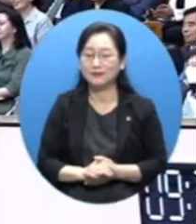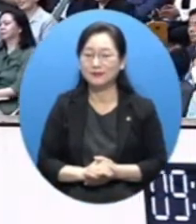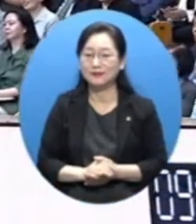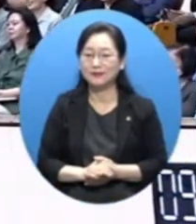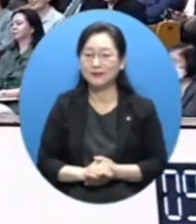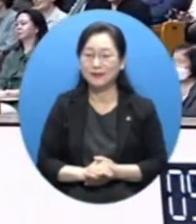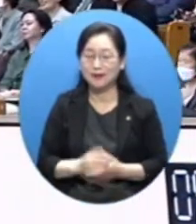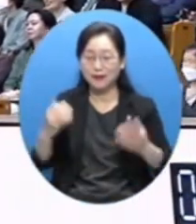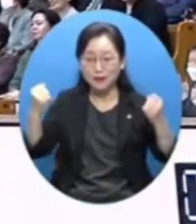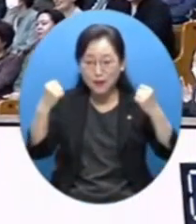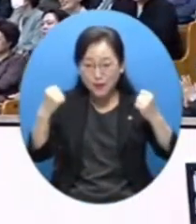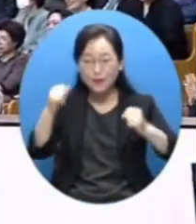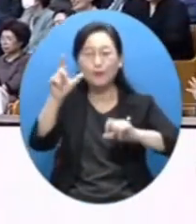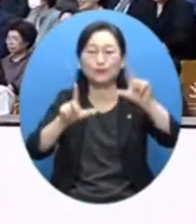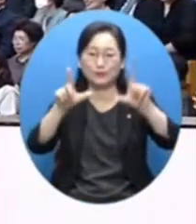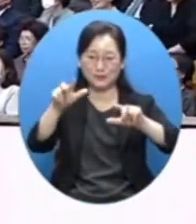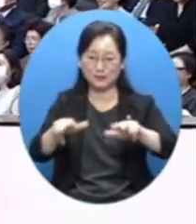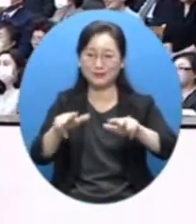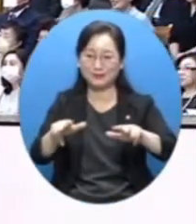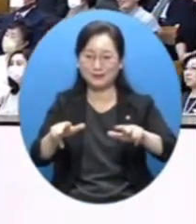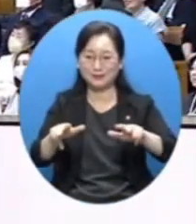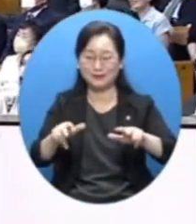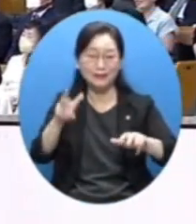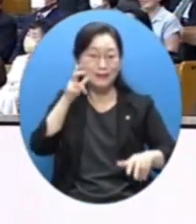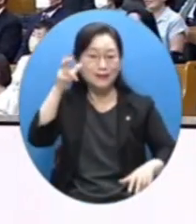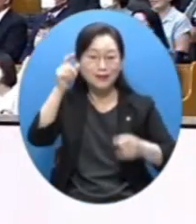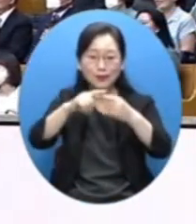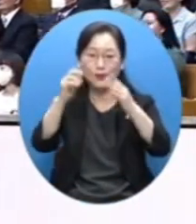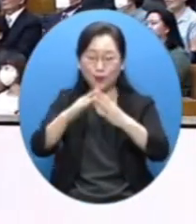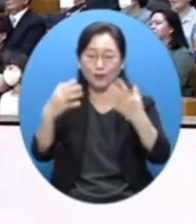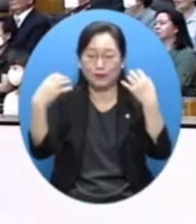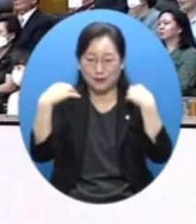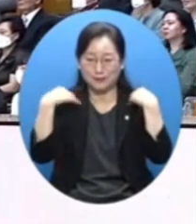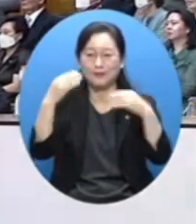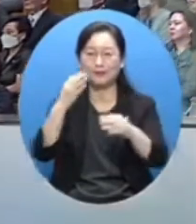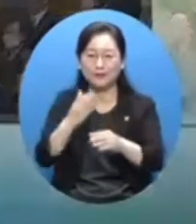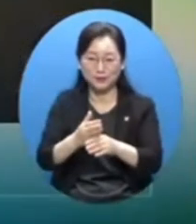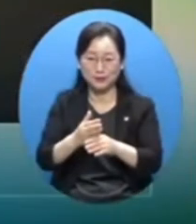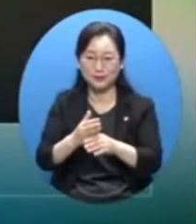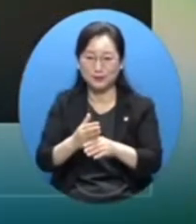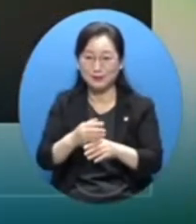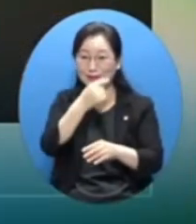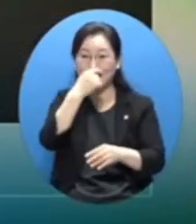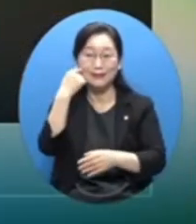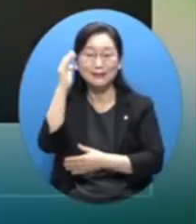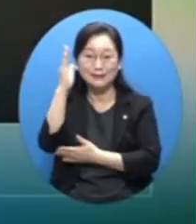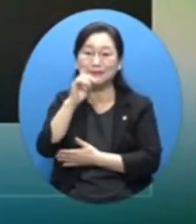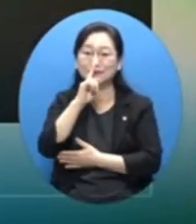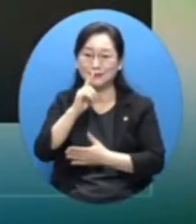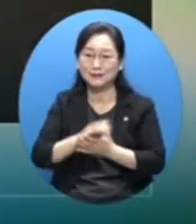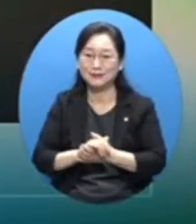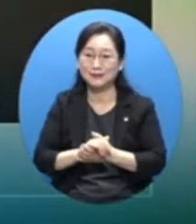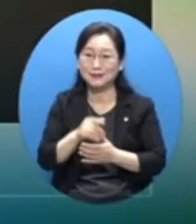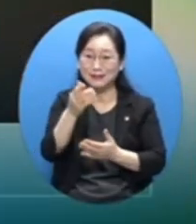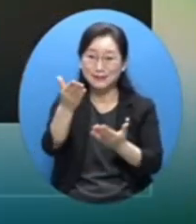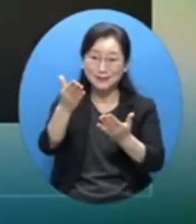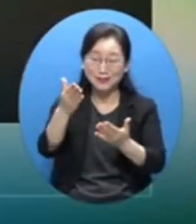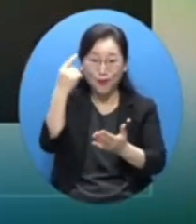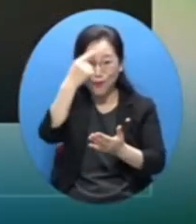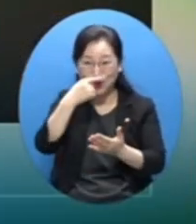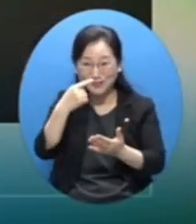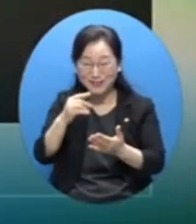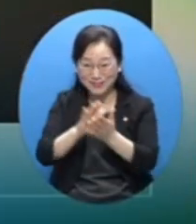그리고 건강한 모습으로 되어 가지고 지금 영락교회를 잘 다녀오고 계신데 간증을 하더라고요 저 목사님이십니다